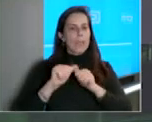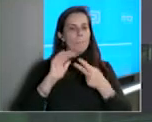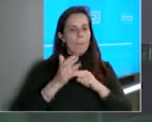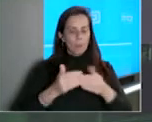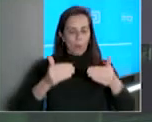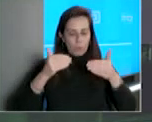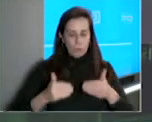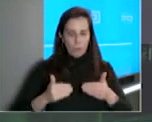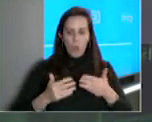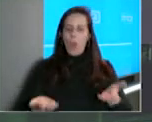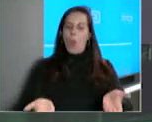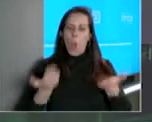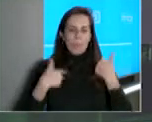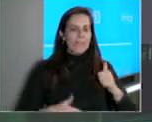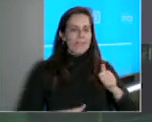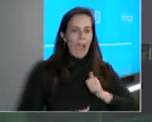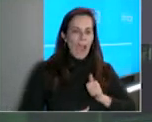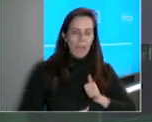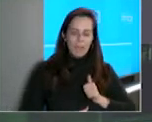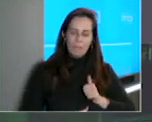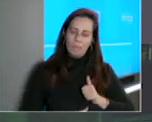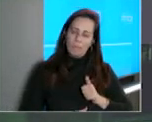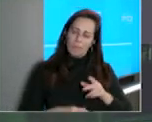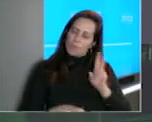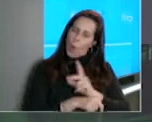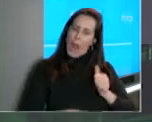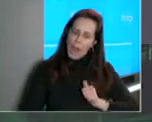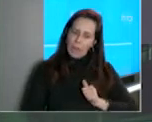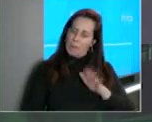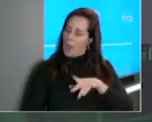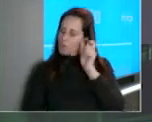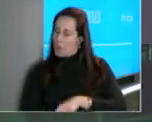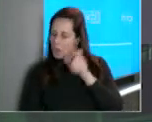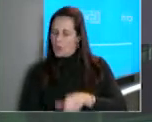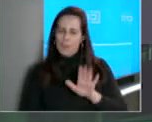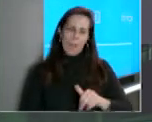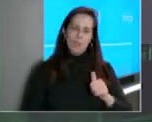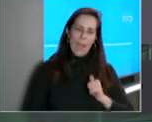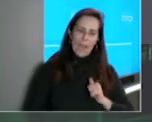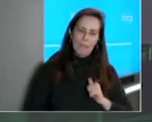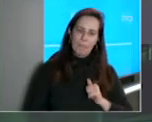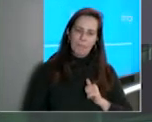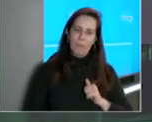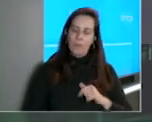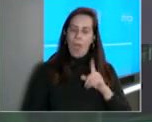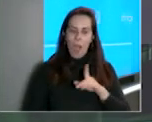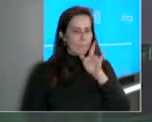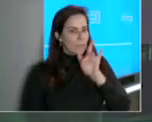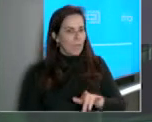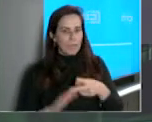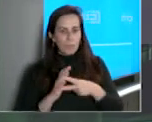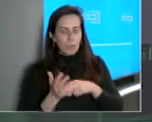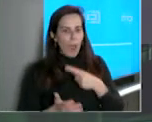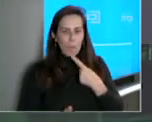טענו כי הוצאה של כוחות צה"ל מרצועת עזה תחסוך בחיי אדם, הן של אזרחים והן של חיילים. מנגד, המתנגדים